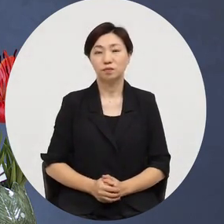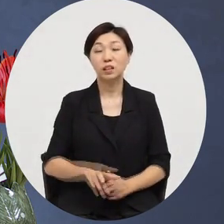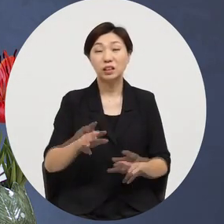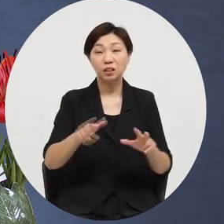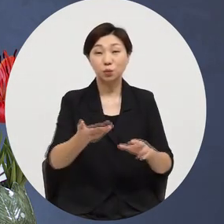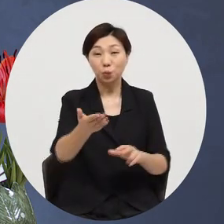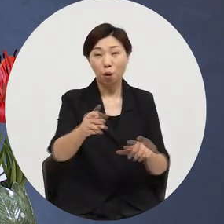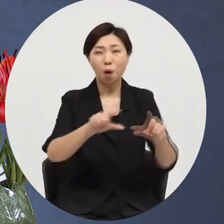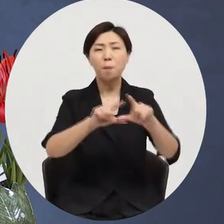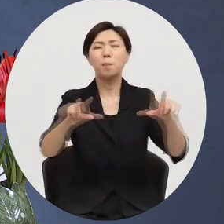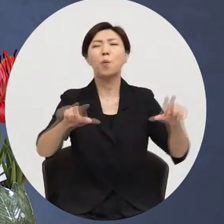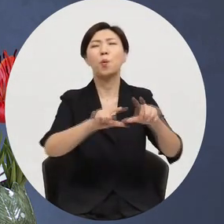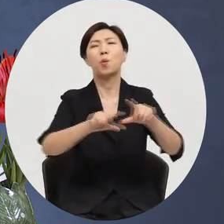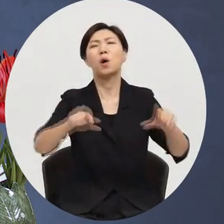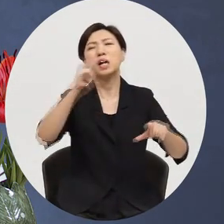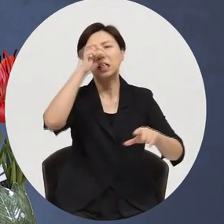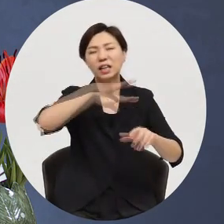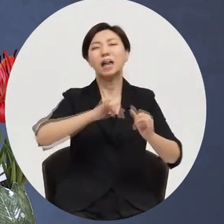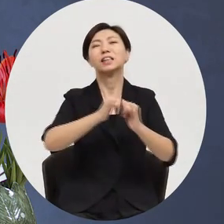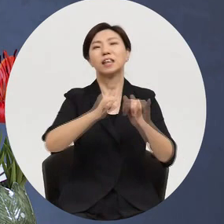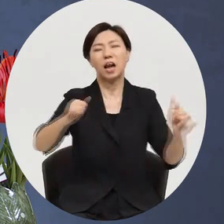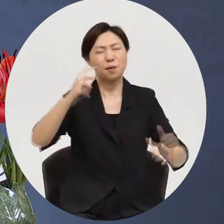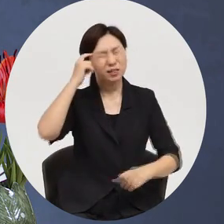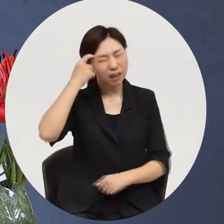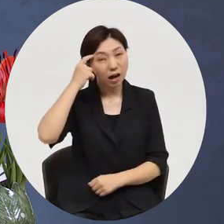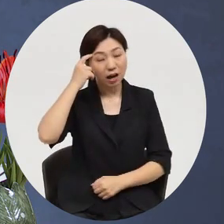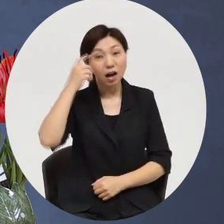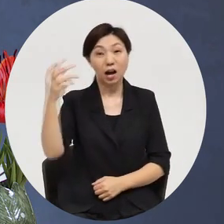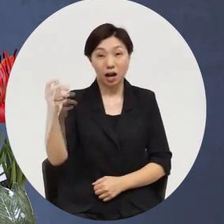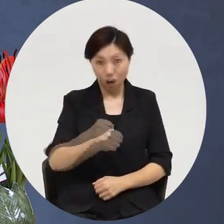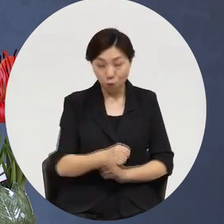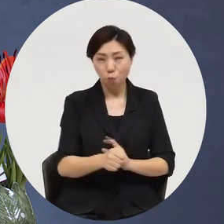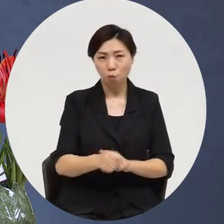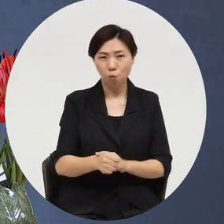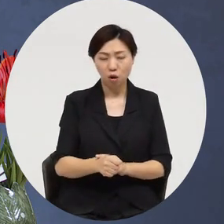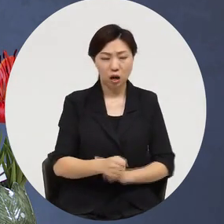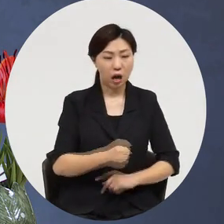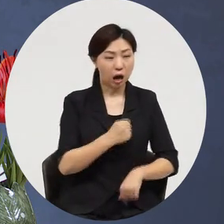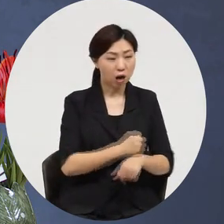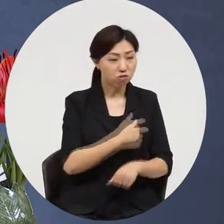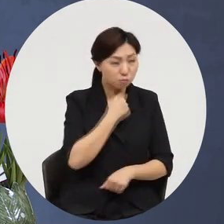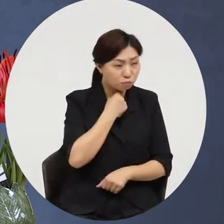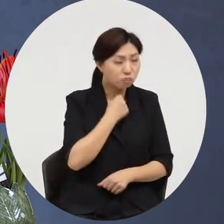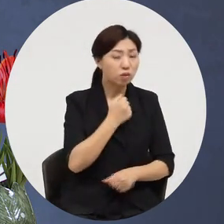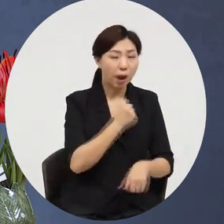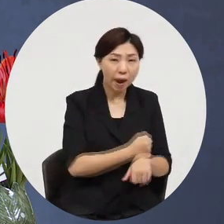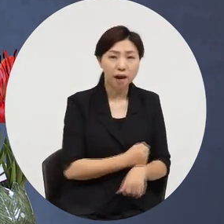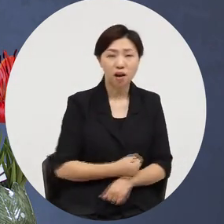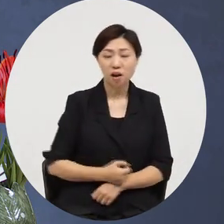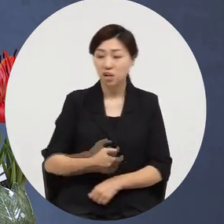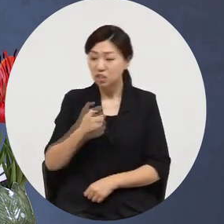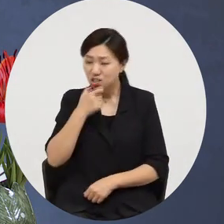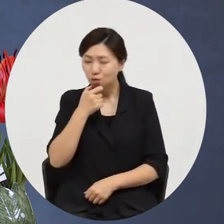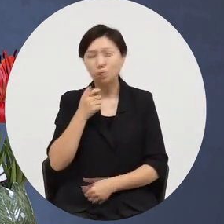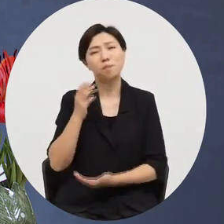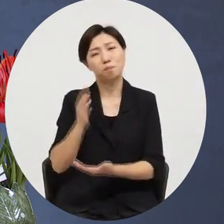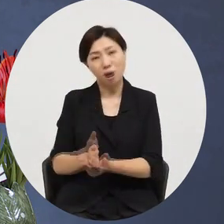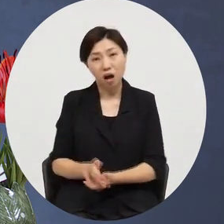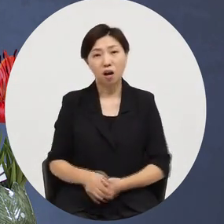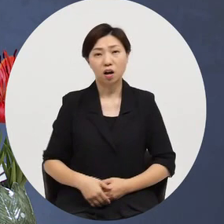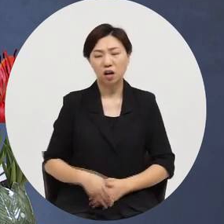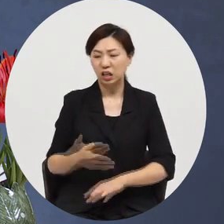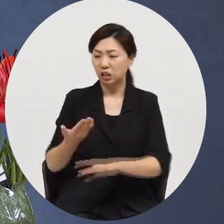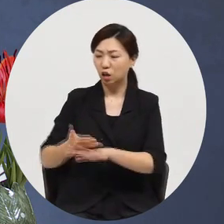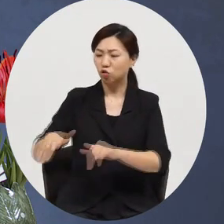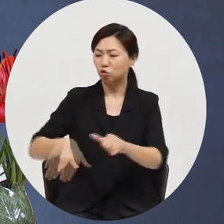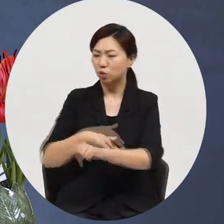그러니까 자기는 보통 사람이라고 생각하고 자기가 하고 싶으면 하고 하기 싫으면 일이 많으면 못한다고 얘기하고 남을